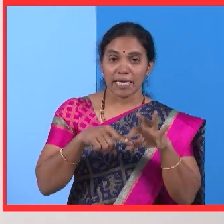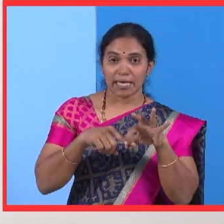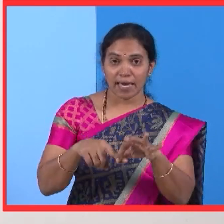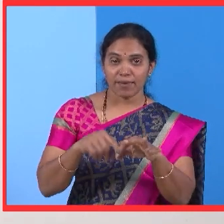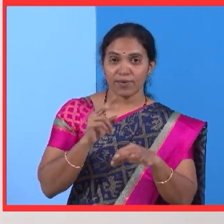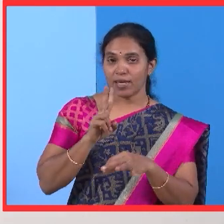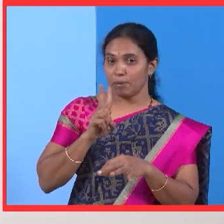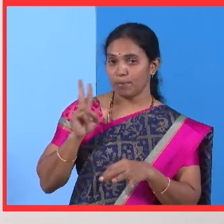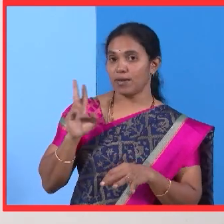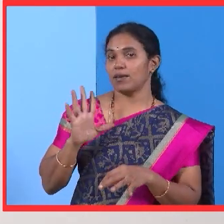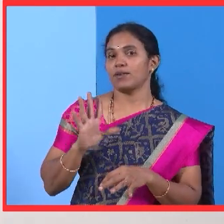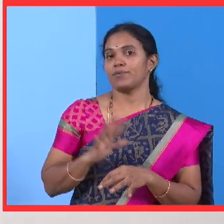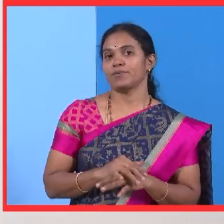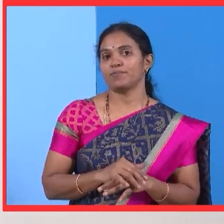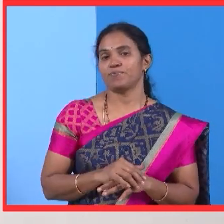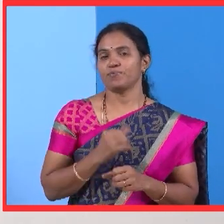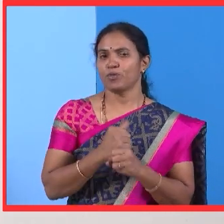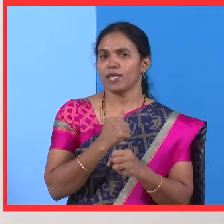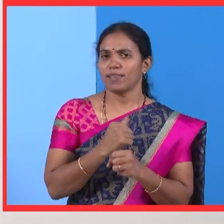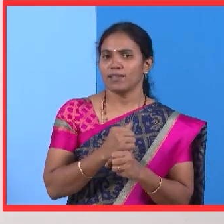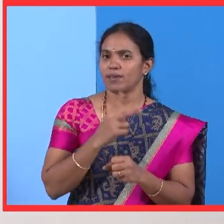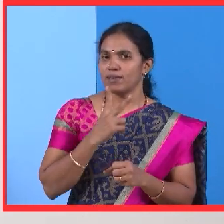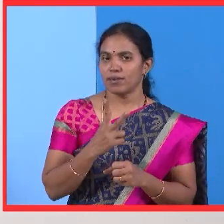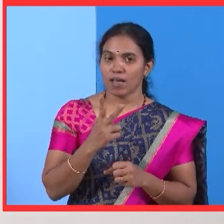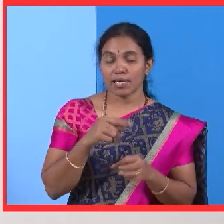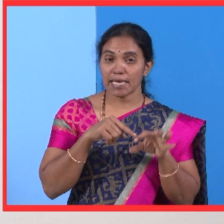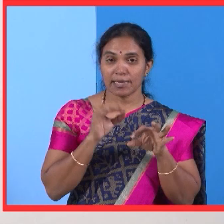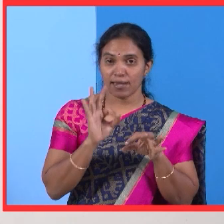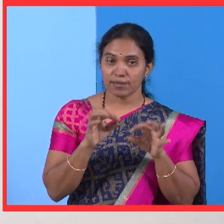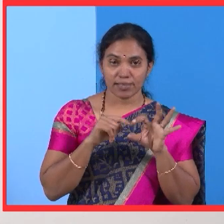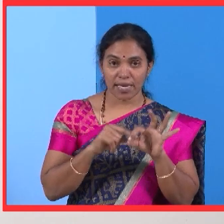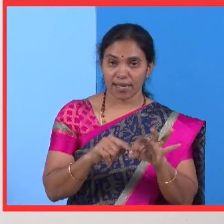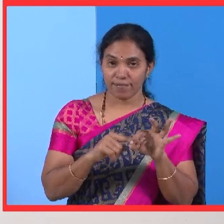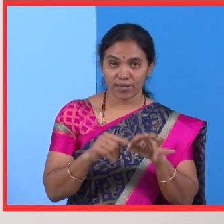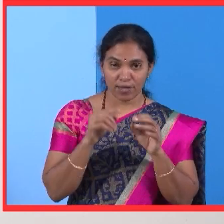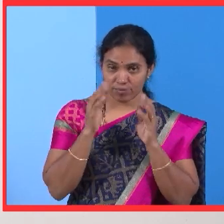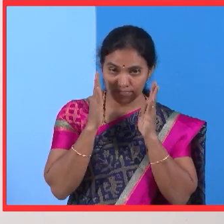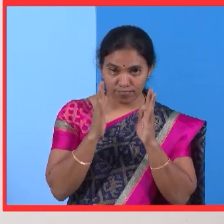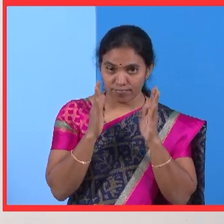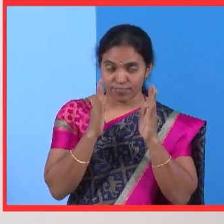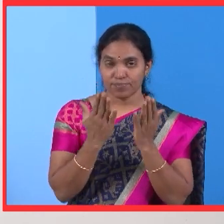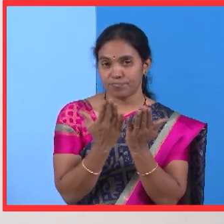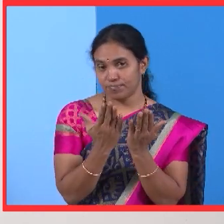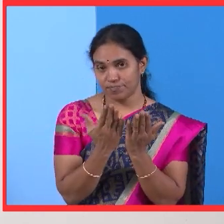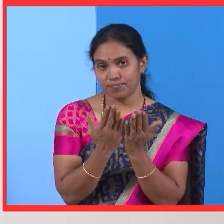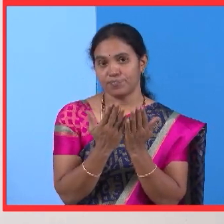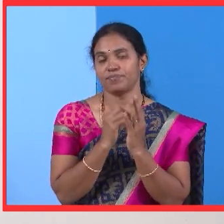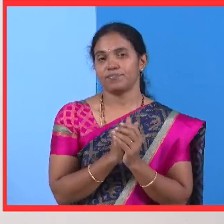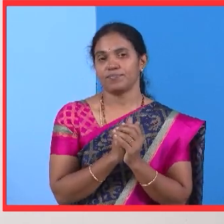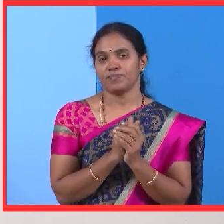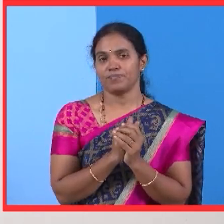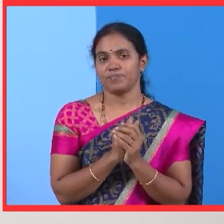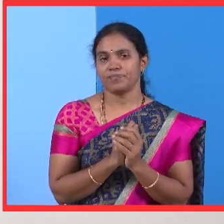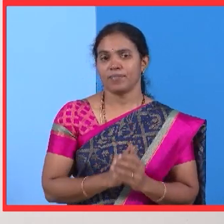கமா மைனஸ் ரெண்டு கமா மூணு மற்றும் அஞ்சு கமா ரெண்டு எனில் அந்த முக்கோணத்தின் முனைகளின் ஆயத்தொலைவுகளை காண்க.